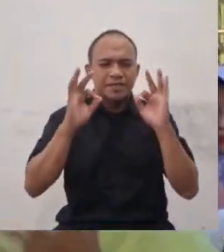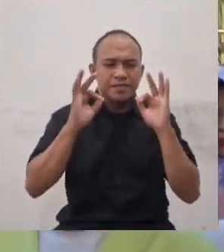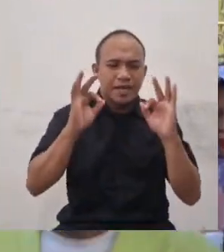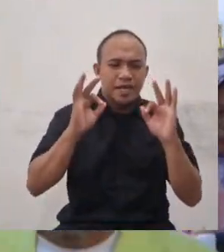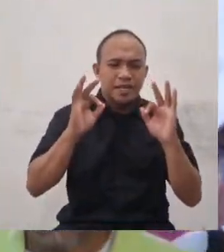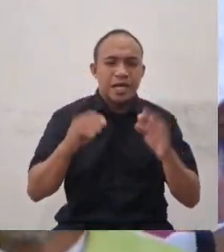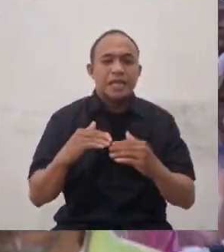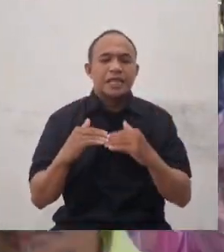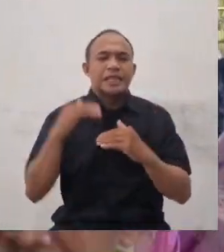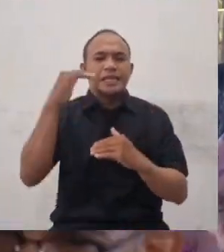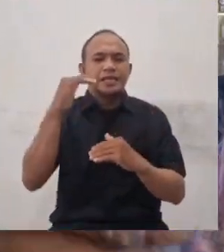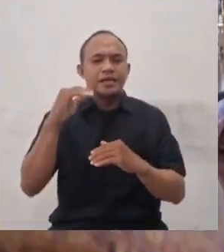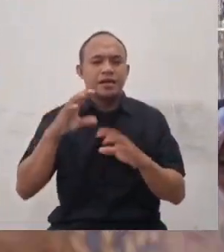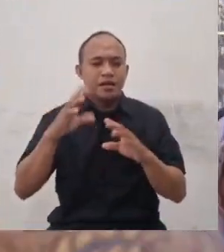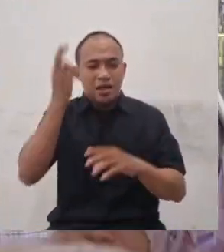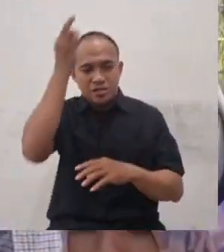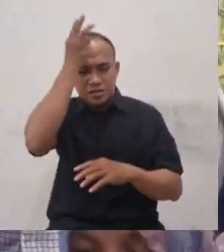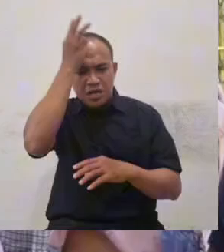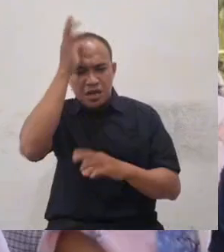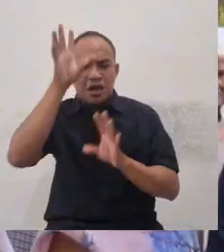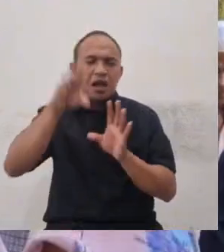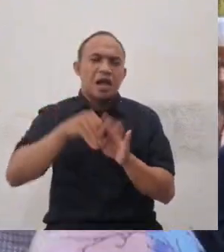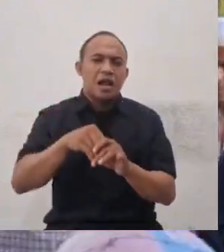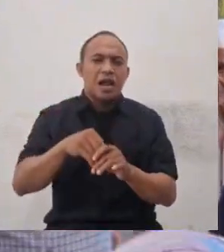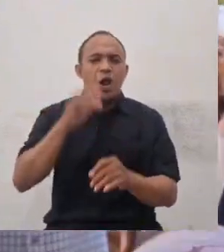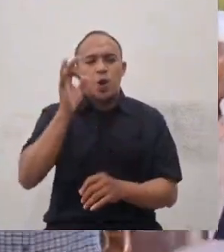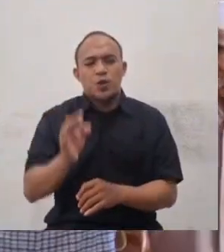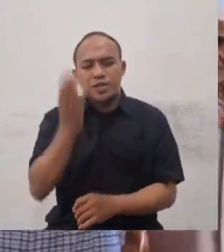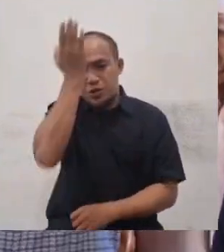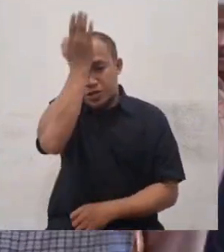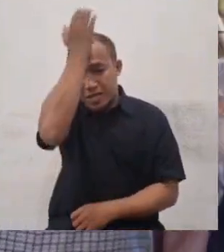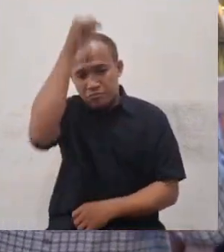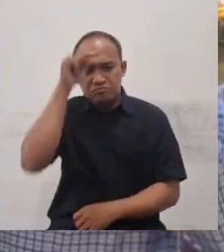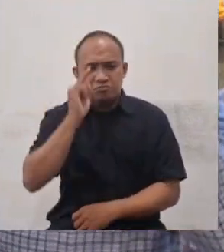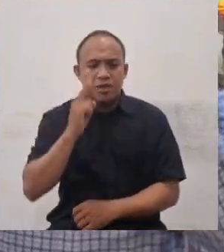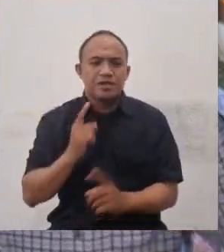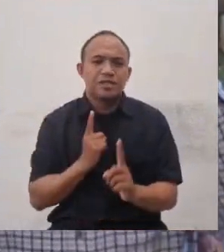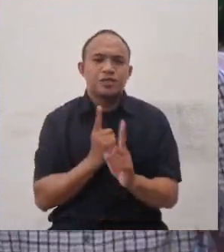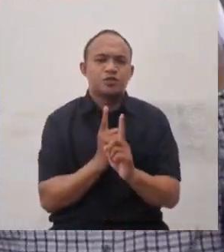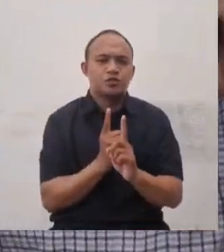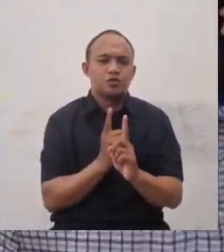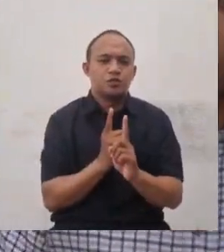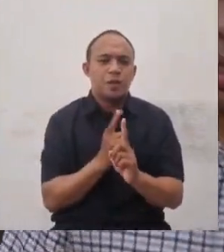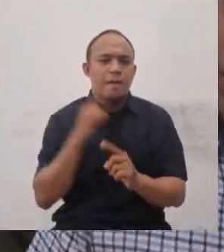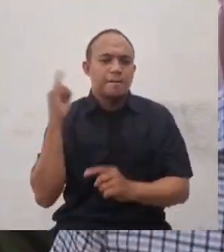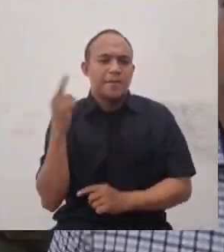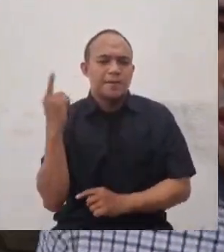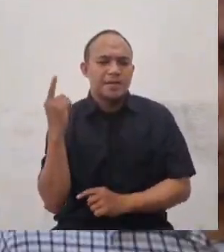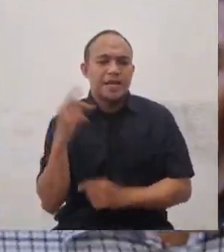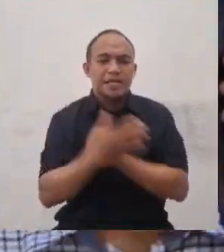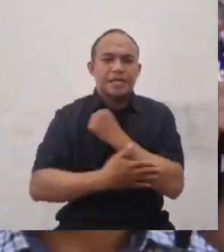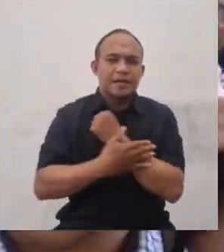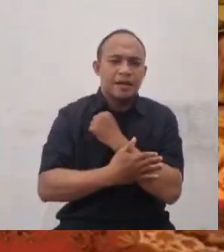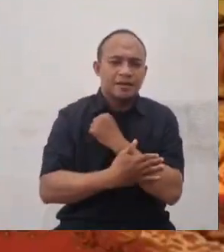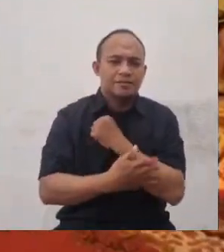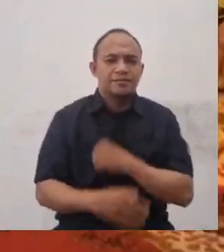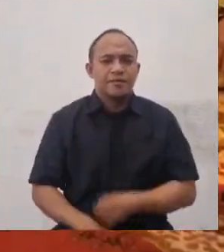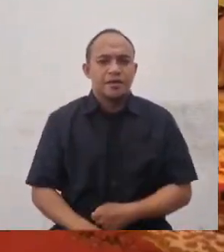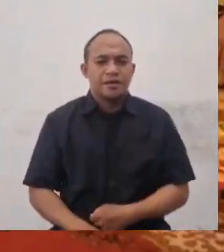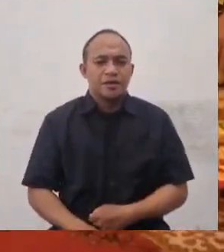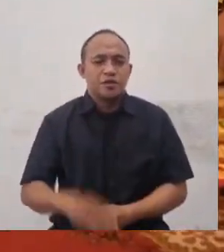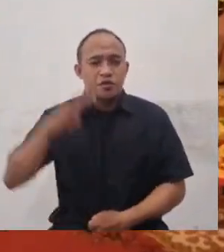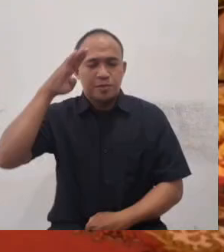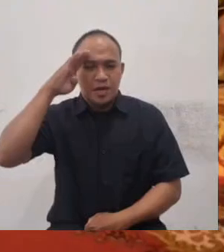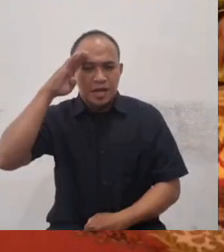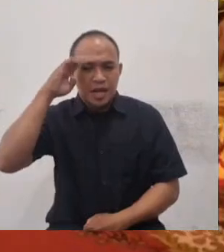Pendidikan Tinggi Kepamong Prajaan Kota Gorontalo atau Purna Praja Institut Pemerintah Dalam Negeri.